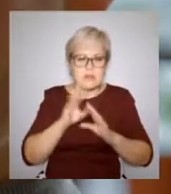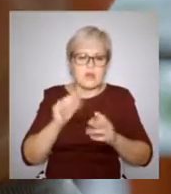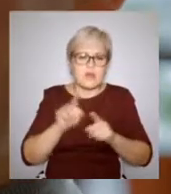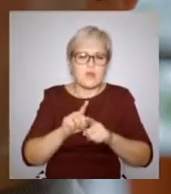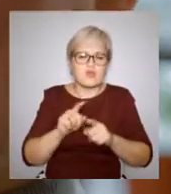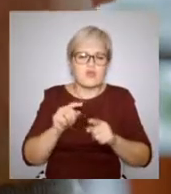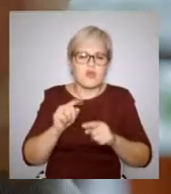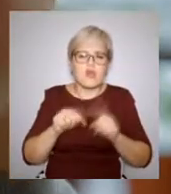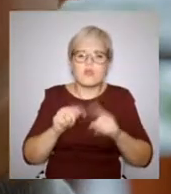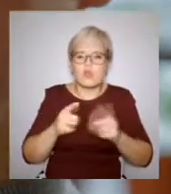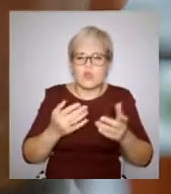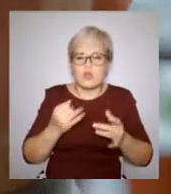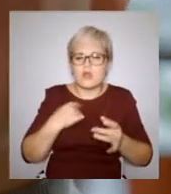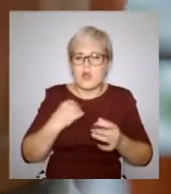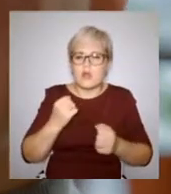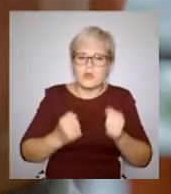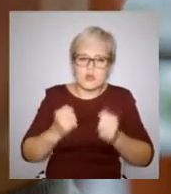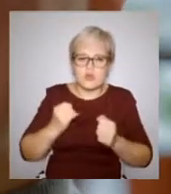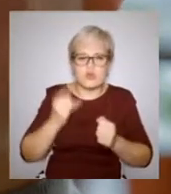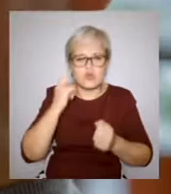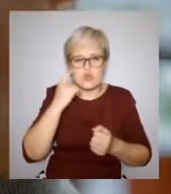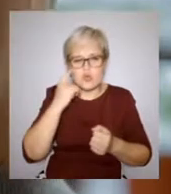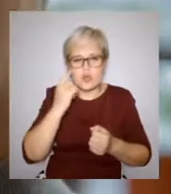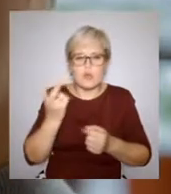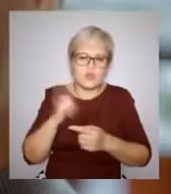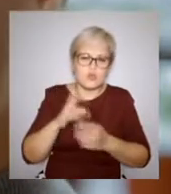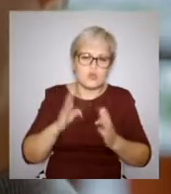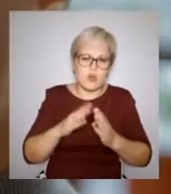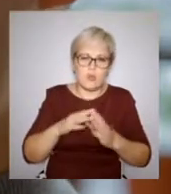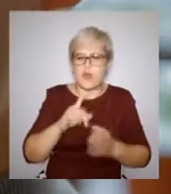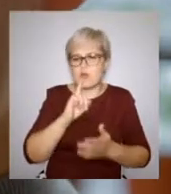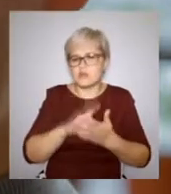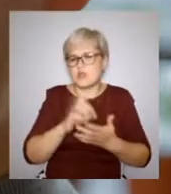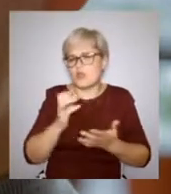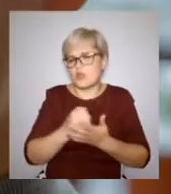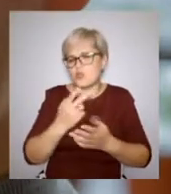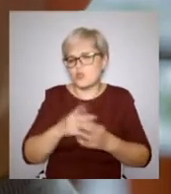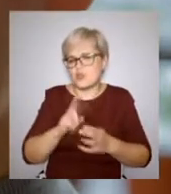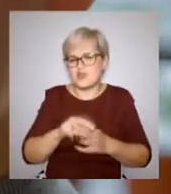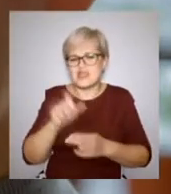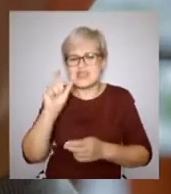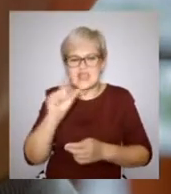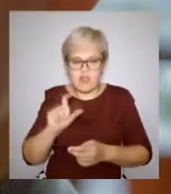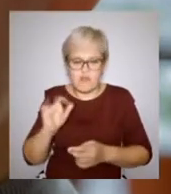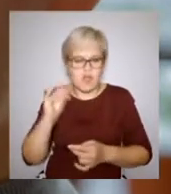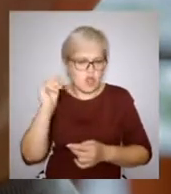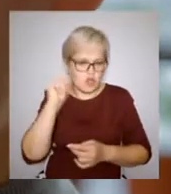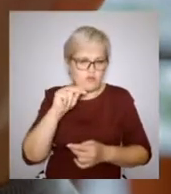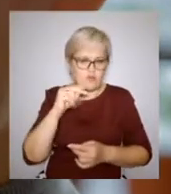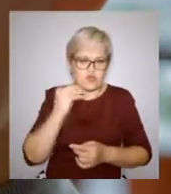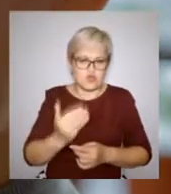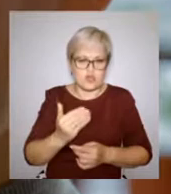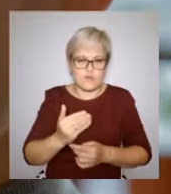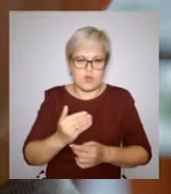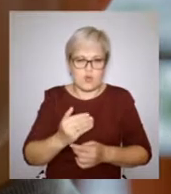что такого кого-то что-то родное еду я убегу думаю приду